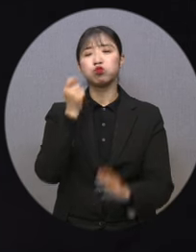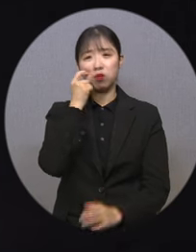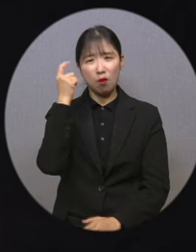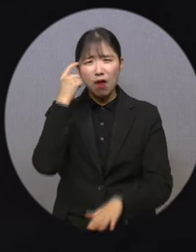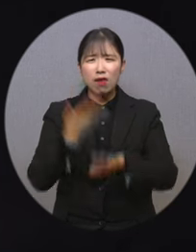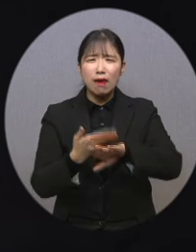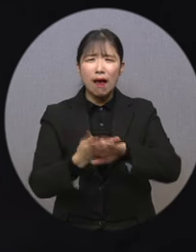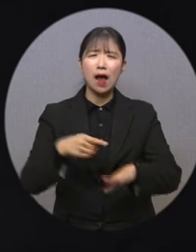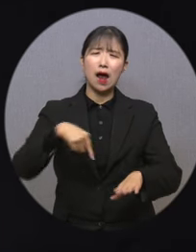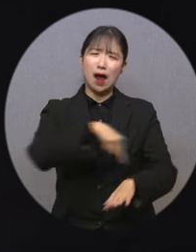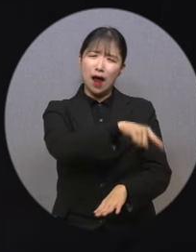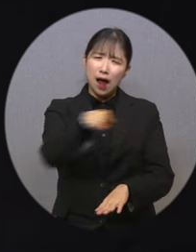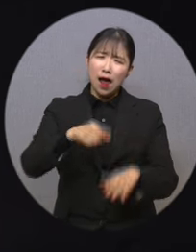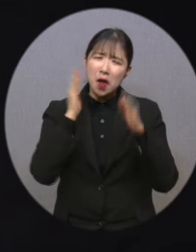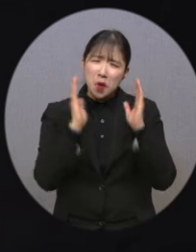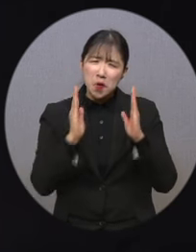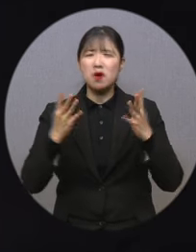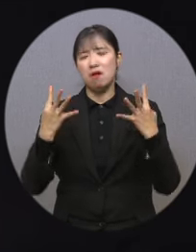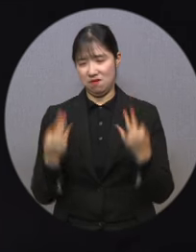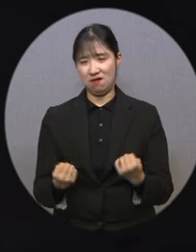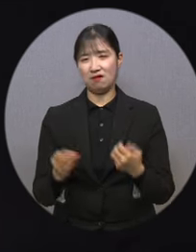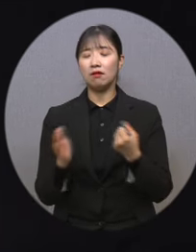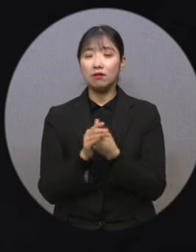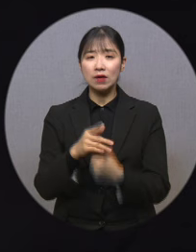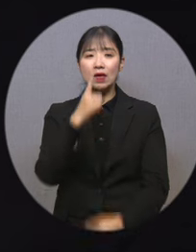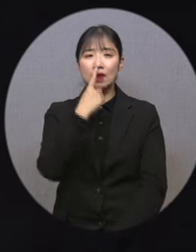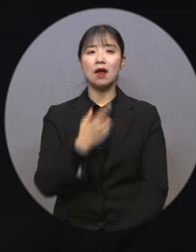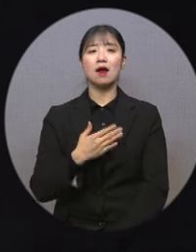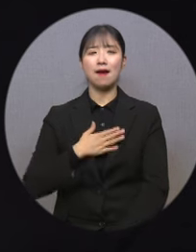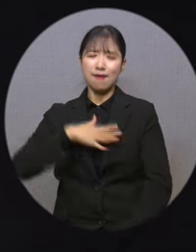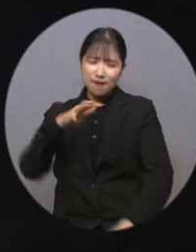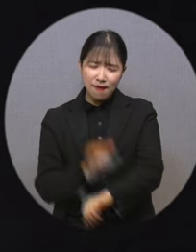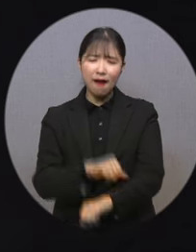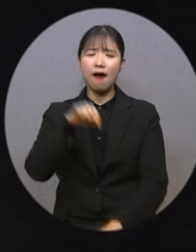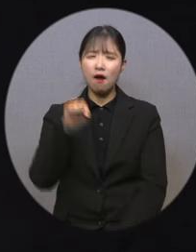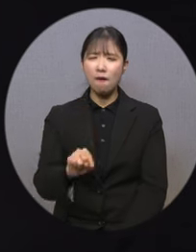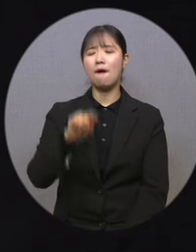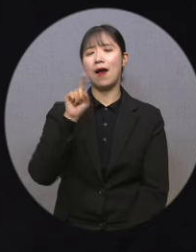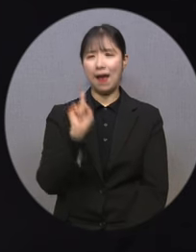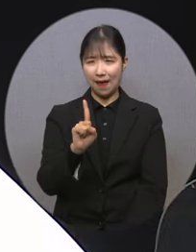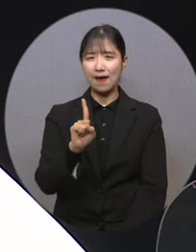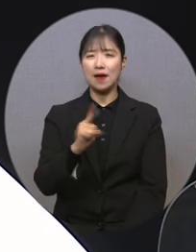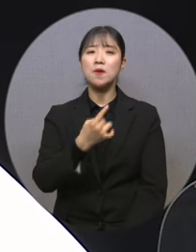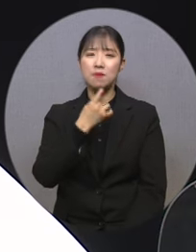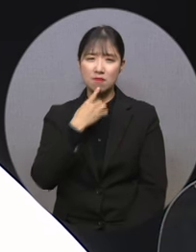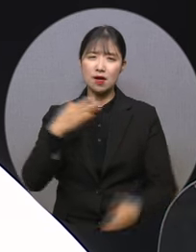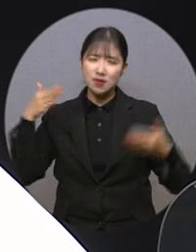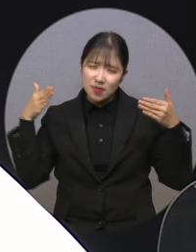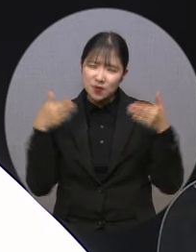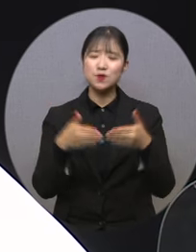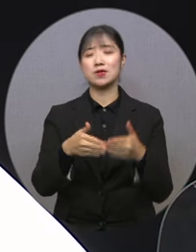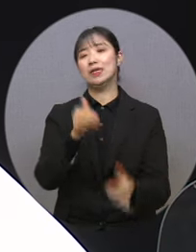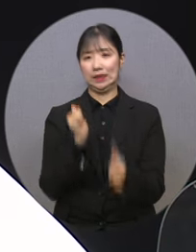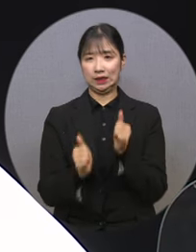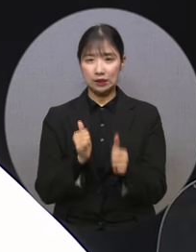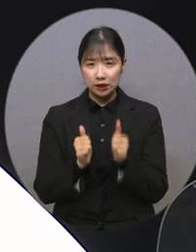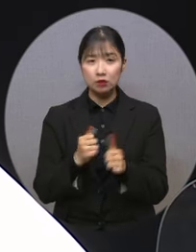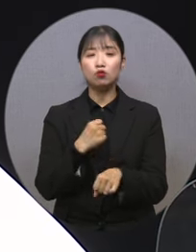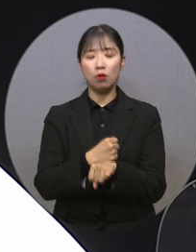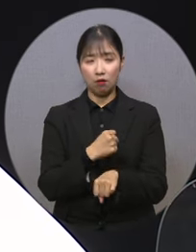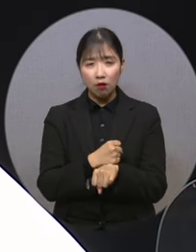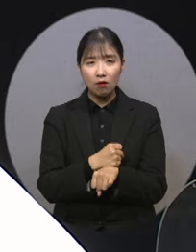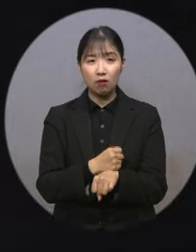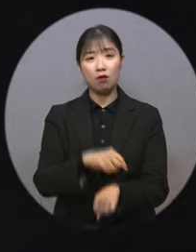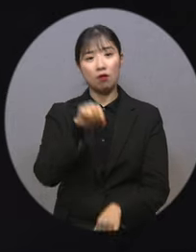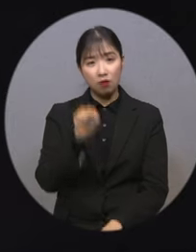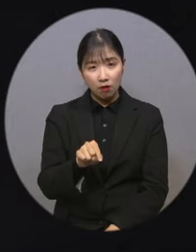되니까. 그래서 자기 잘하는 거 한 과목만 중고등학교 때부터 시험 치는 모의고사를 쳐가지고